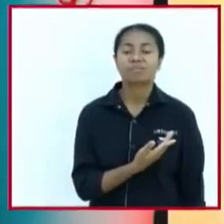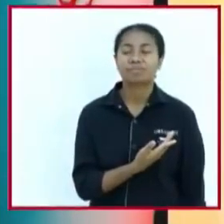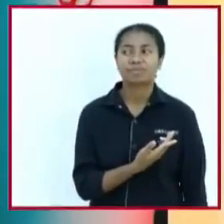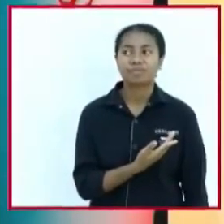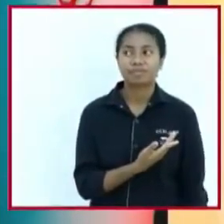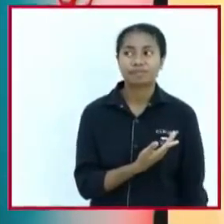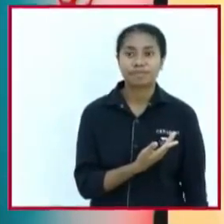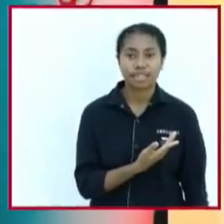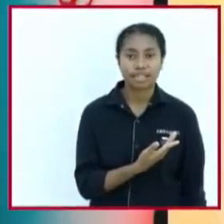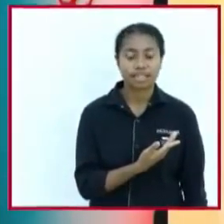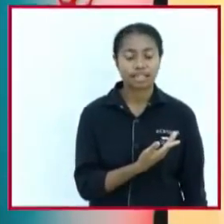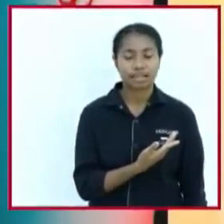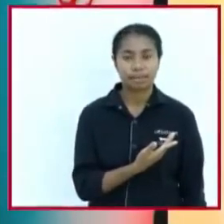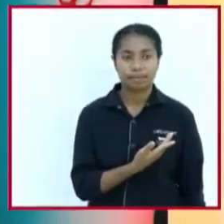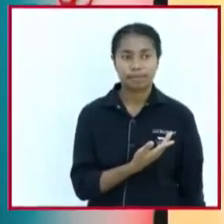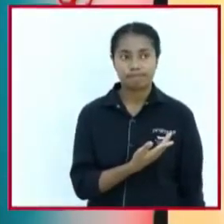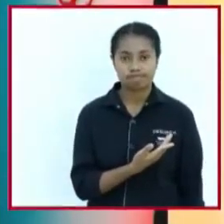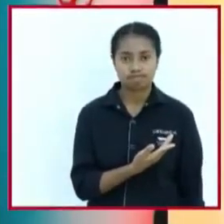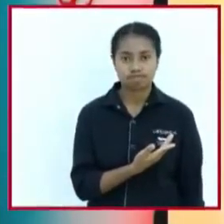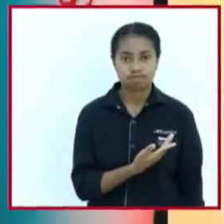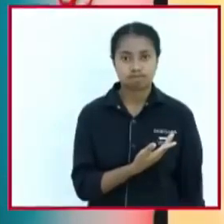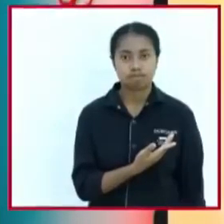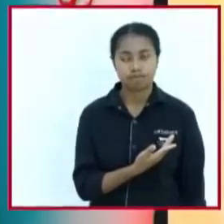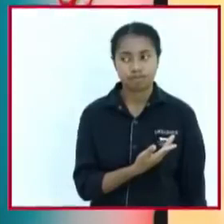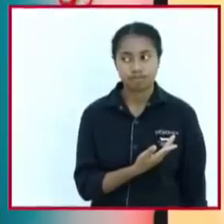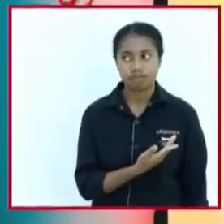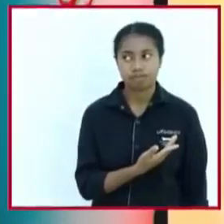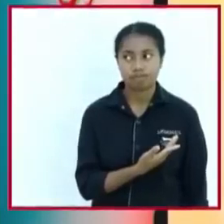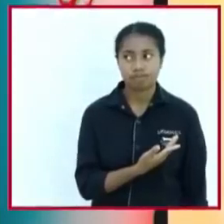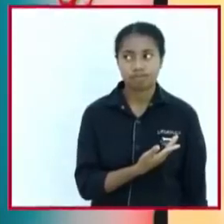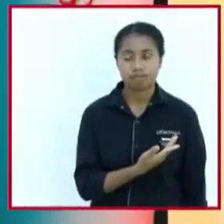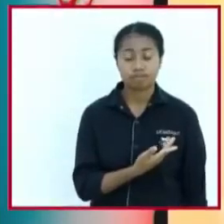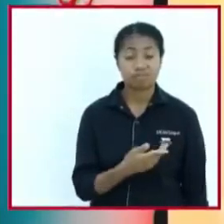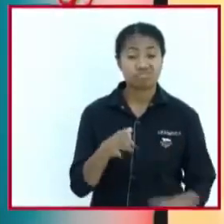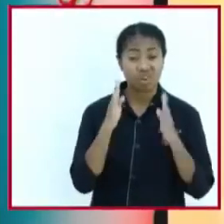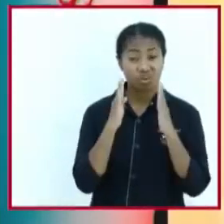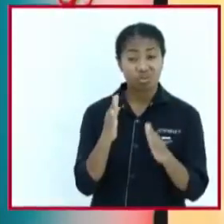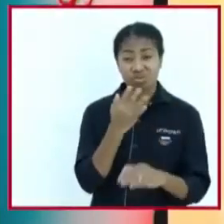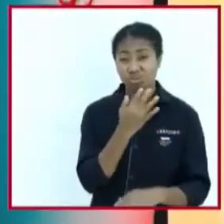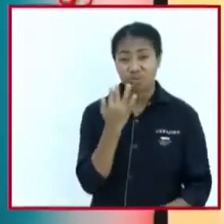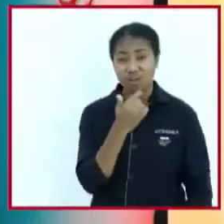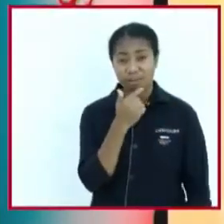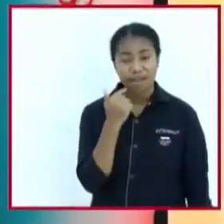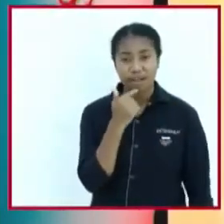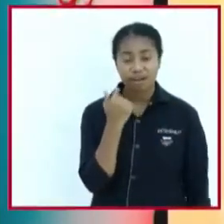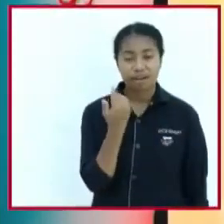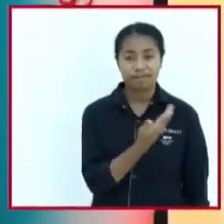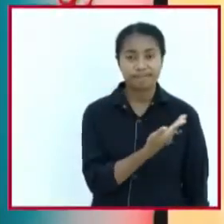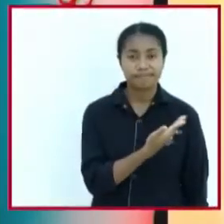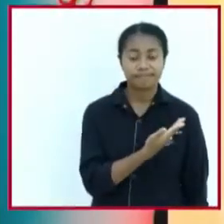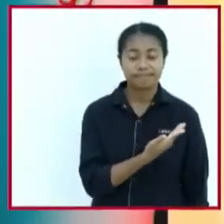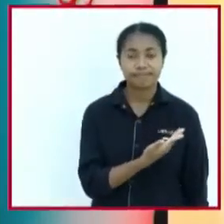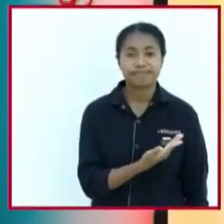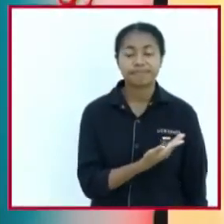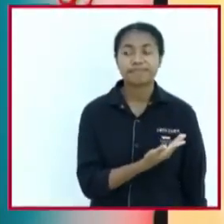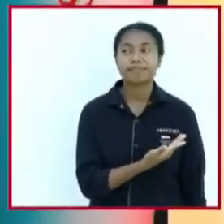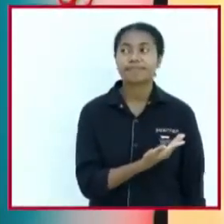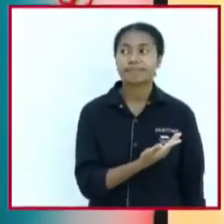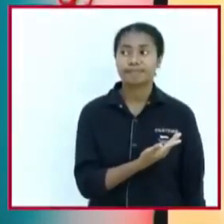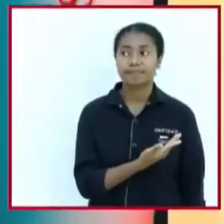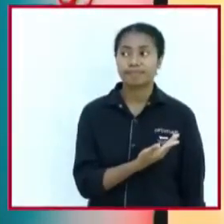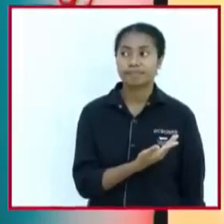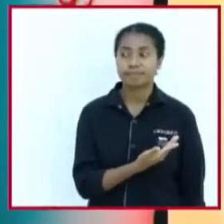ada musang ada rahab laut terakhir Gideon barat Simpson yefta